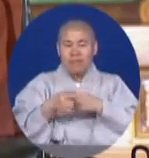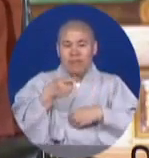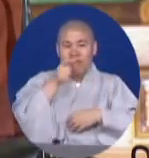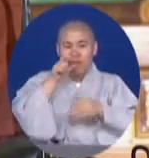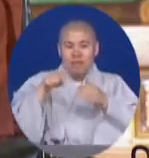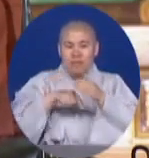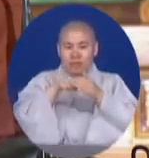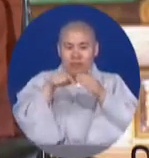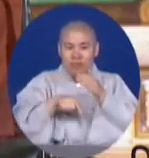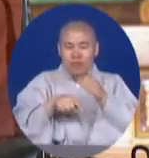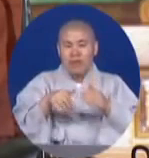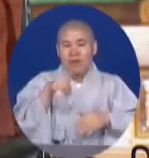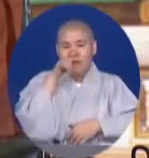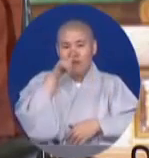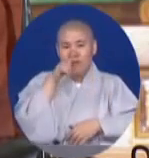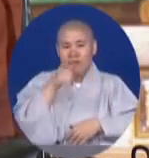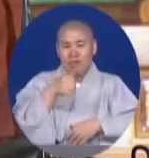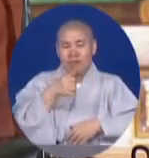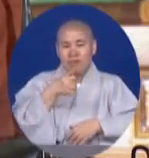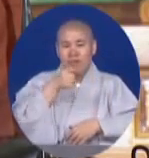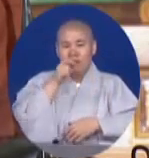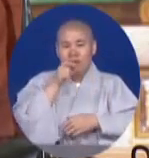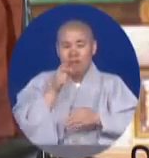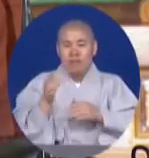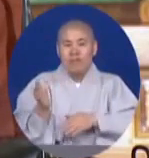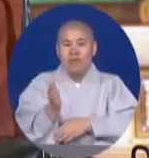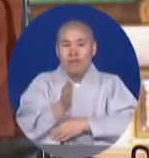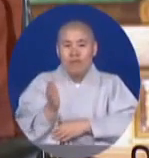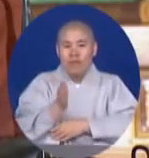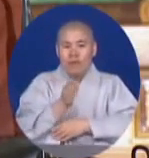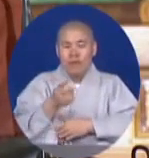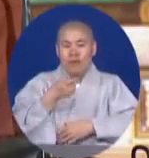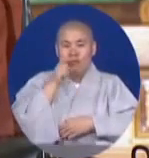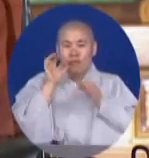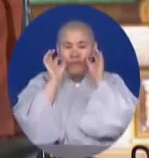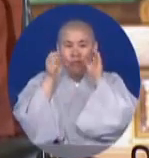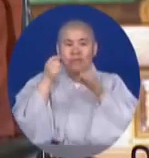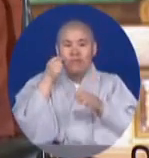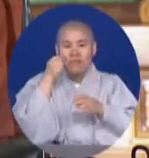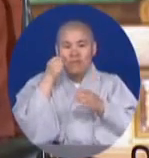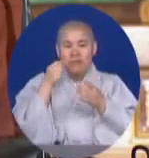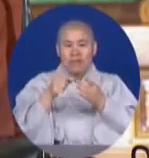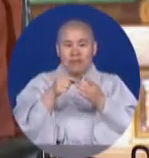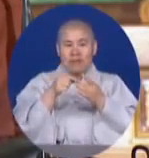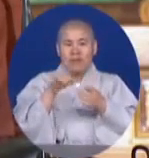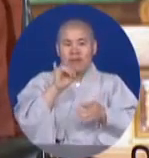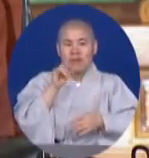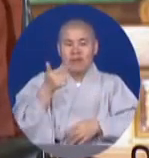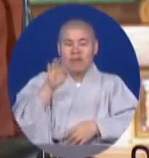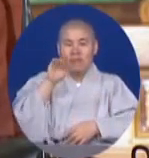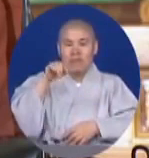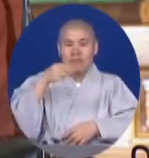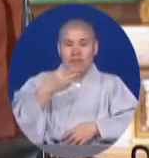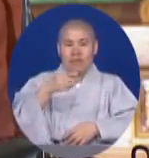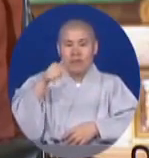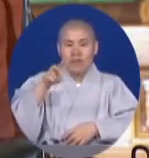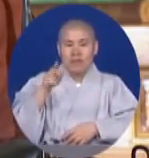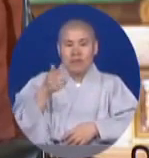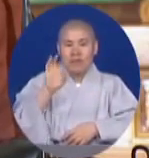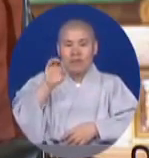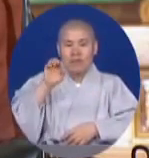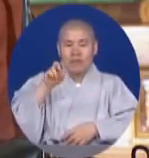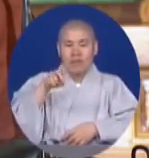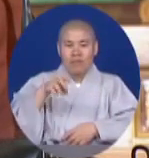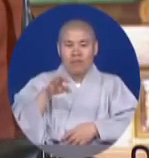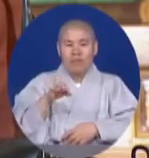물속에 있는 물고기가 물을 못 봅니다. 이게 어불견소입니다. 또 인불견풍. 사람은 바람을